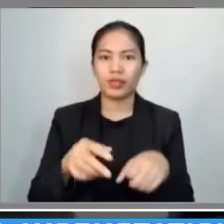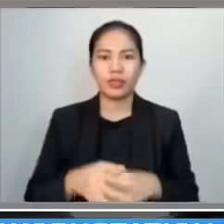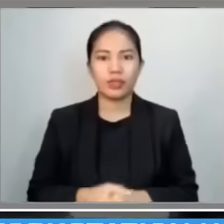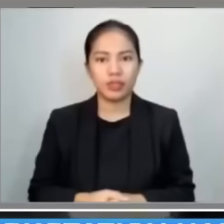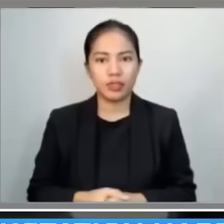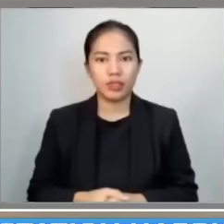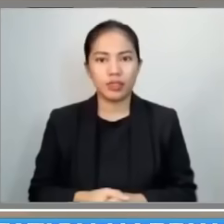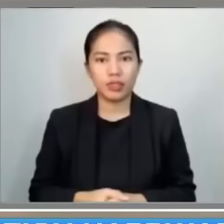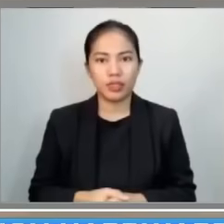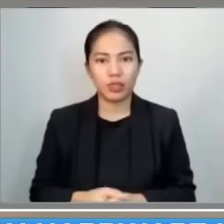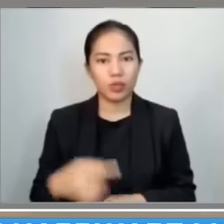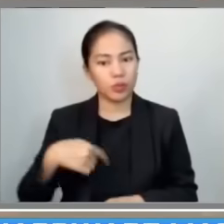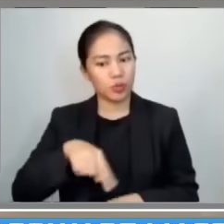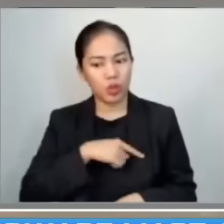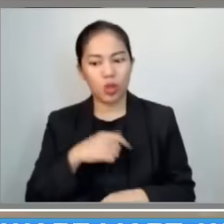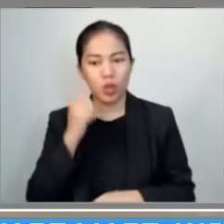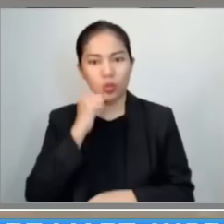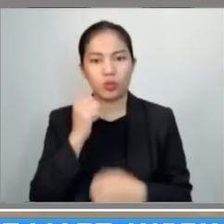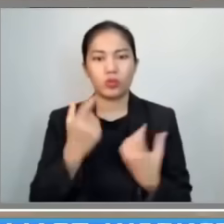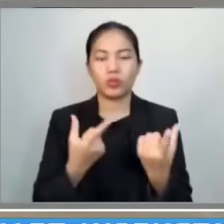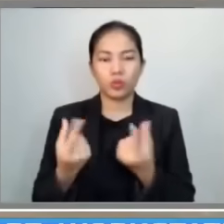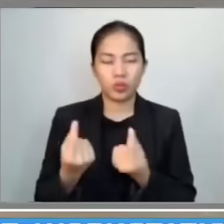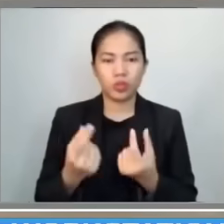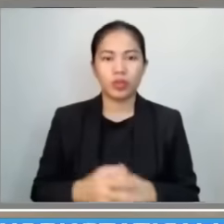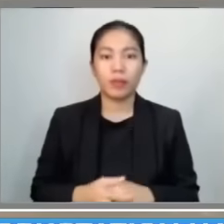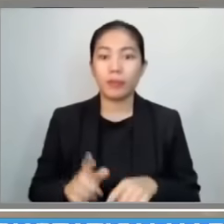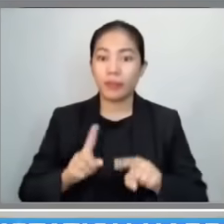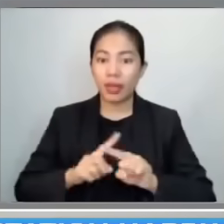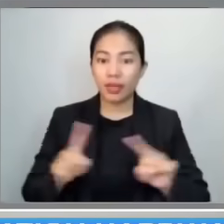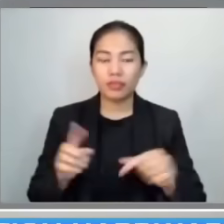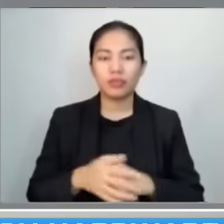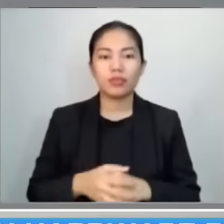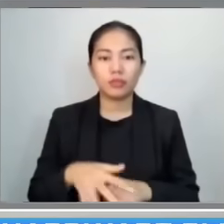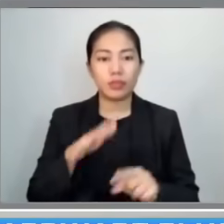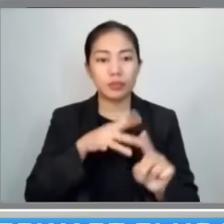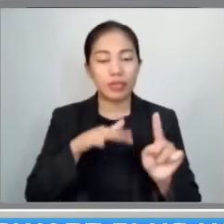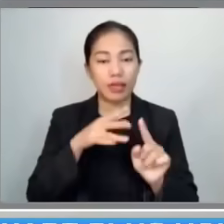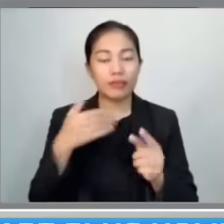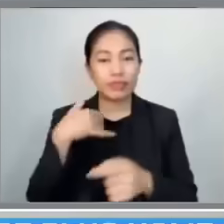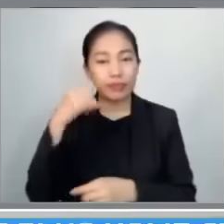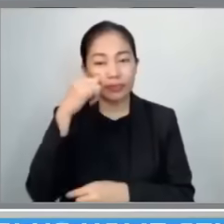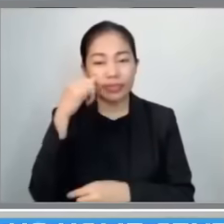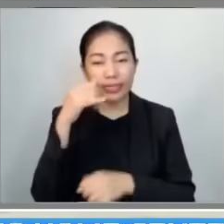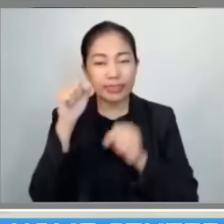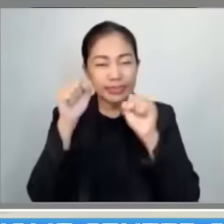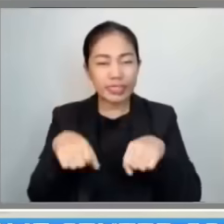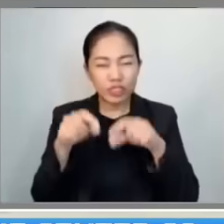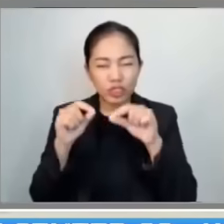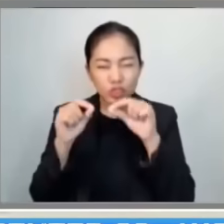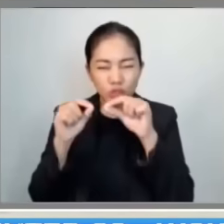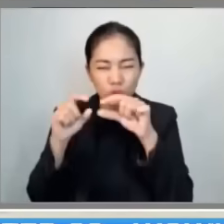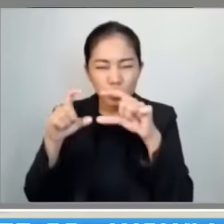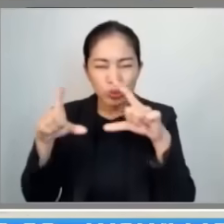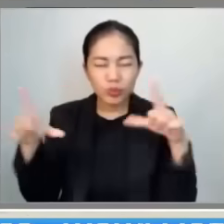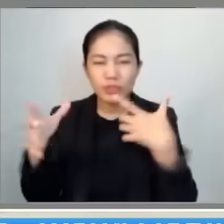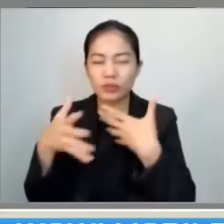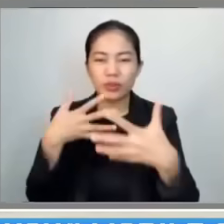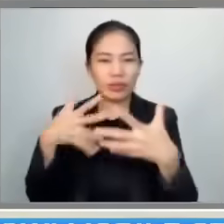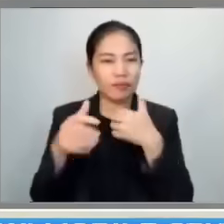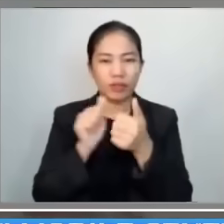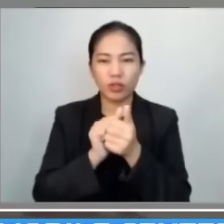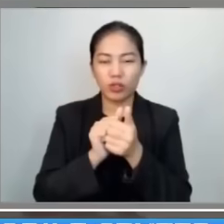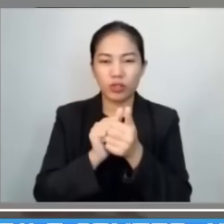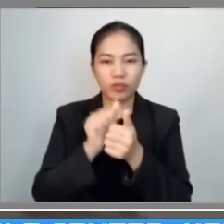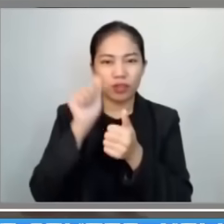here trying to do Bukod sa surveillance gamit ang hightech camerang kayang mag-zoom kahit mula sa malayo kaya ring makadetect ng ph8